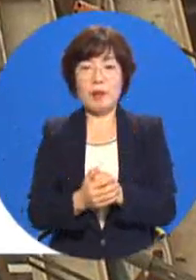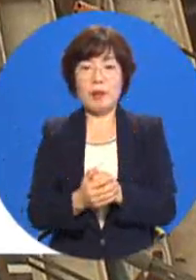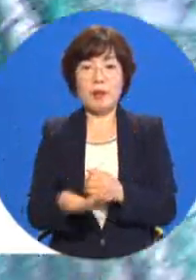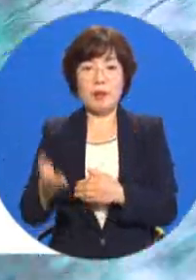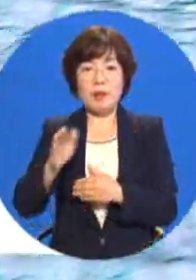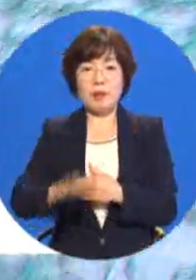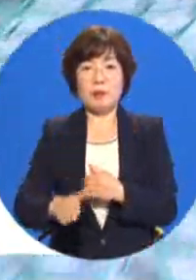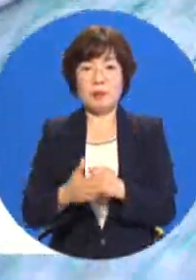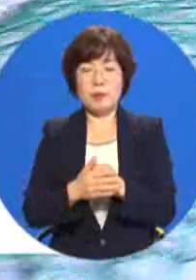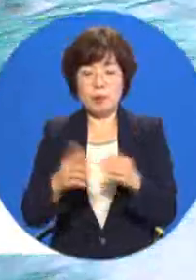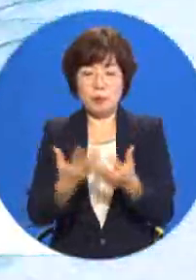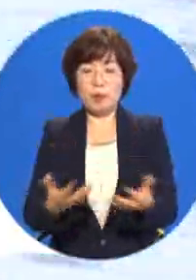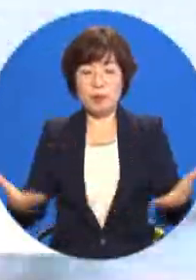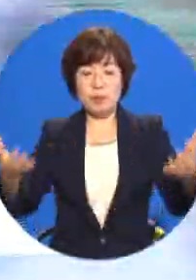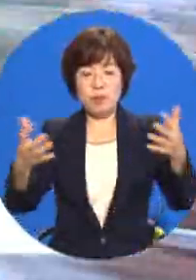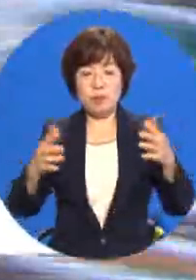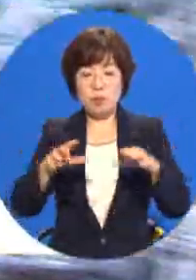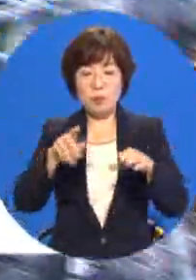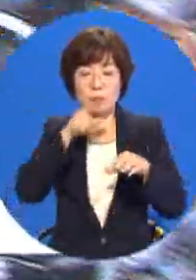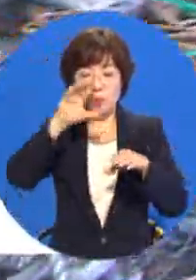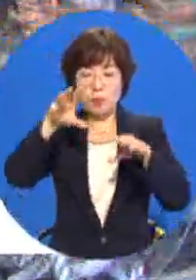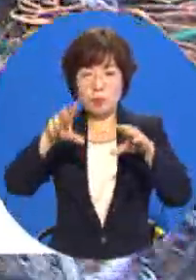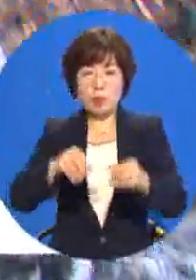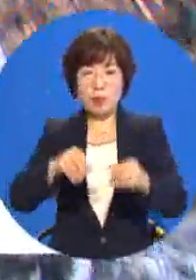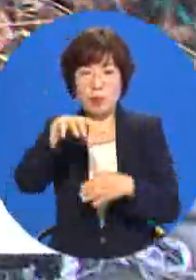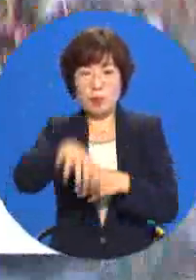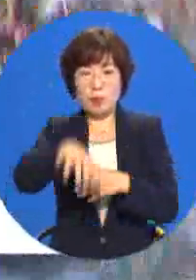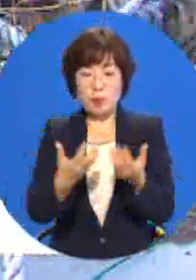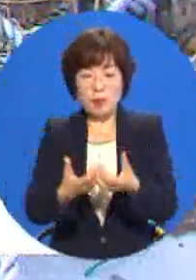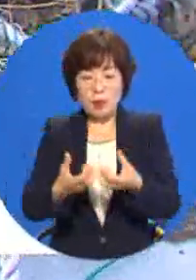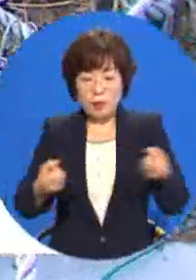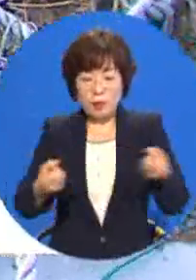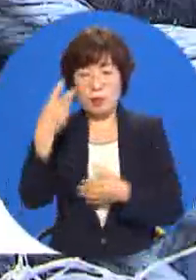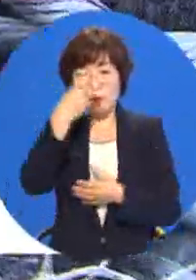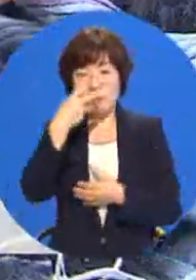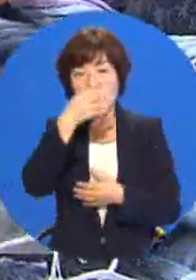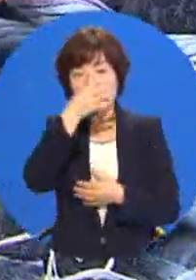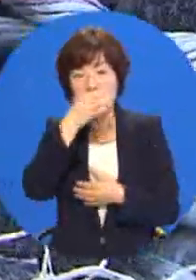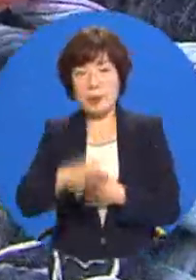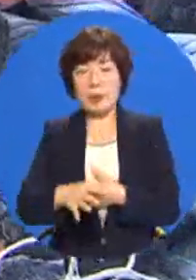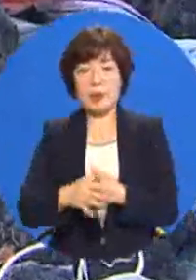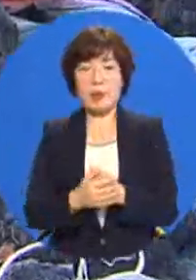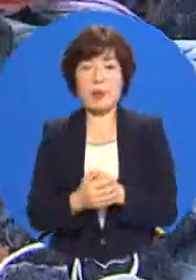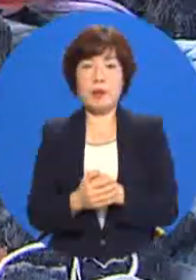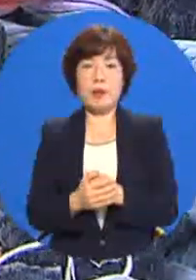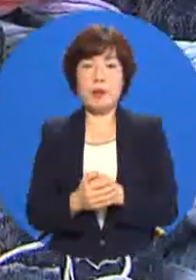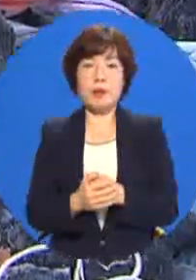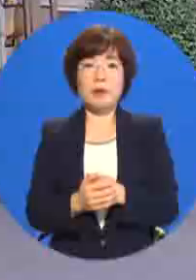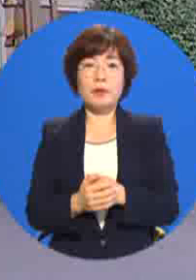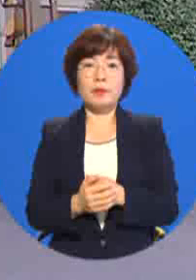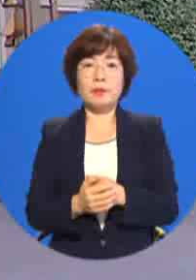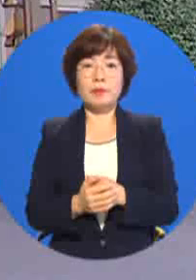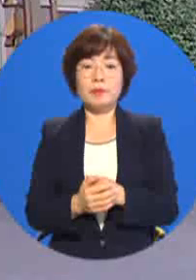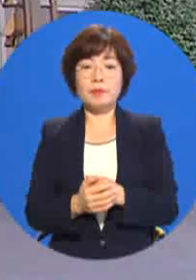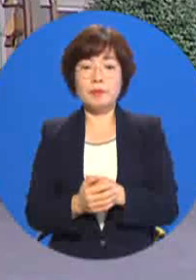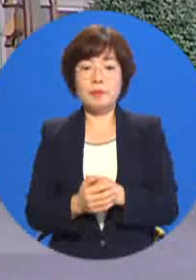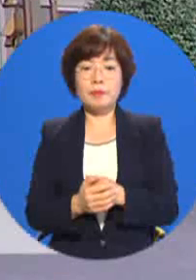관리하는데 정치망 건조장은 이 비산먼지 배출 사업장으로 분류되지 않기 때문입니다.